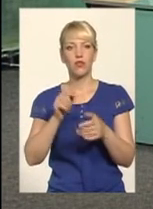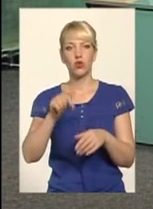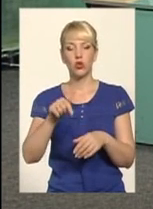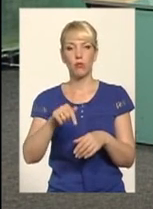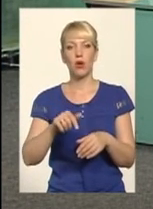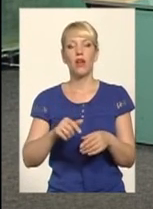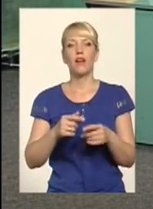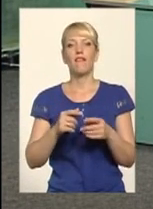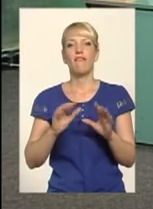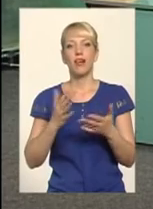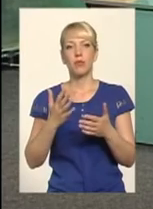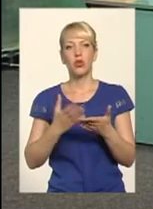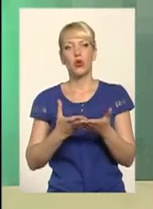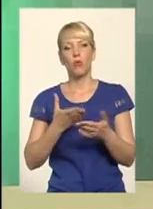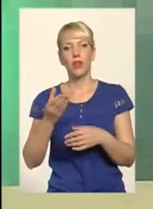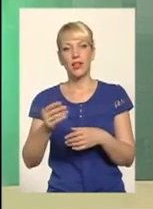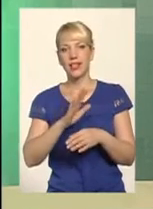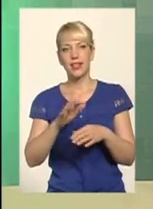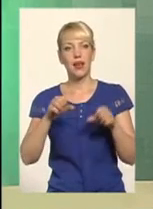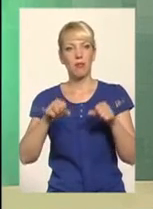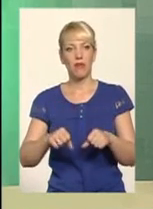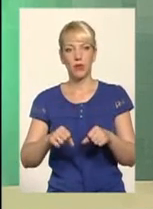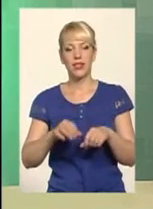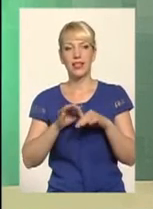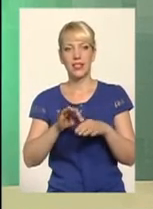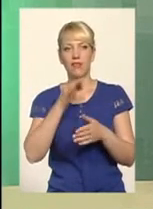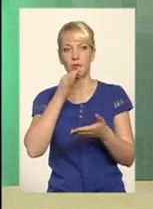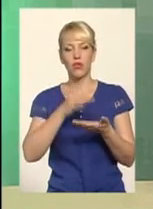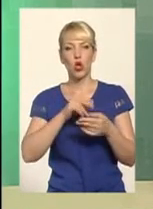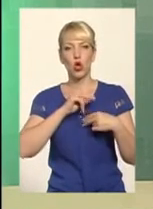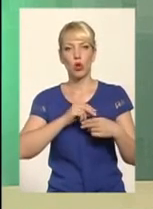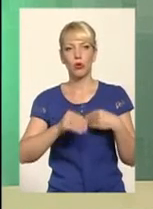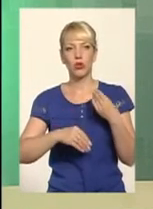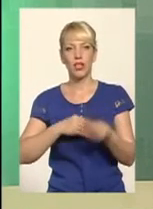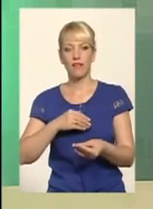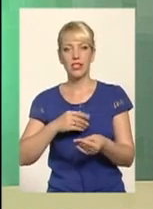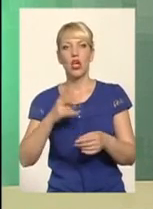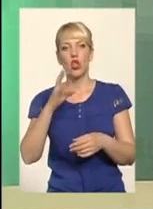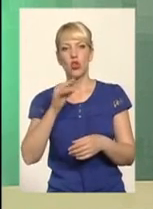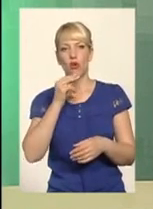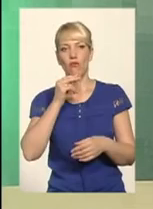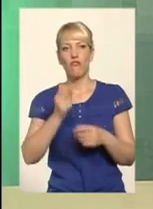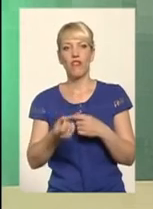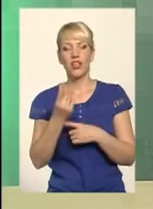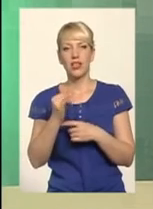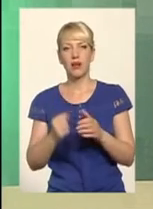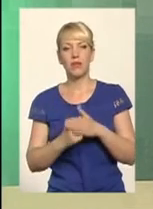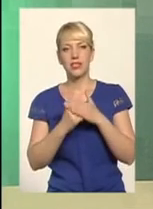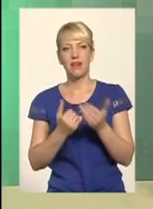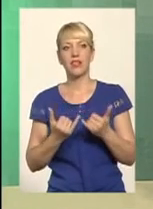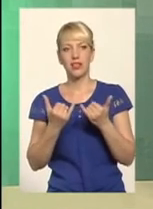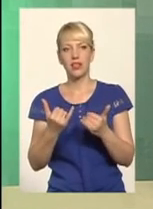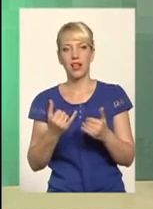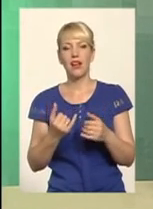випадку оплати і неправомірного допущення несе відповідальність роботодавець. Але в випадку виникнення і підстав для виникнення –